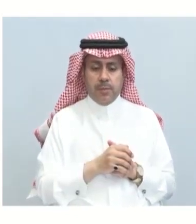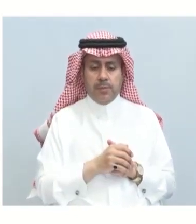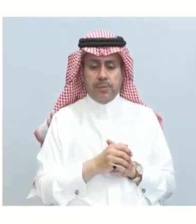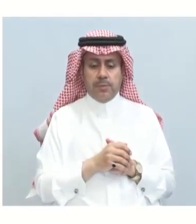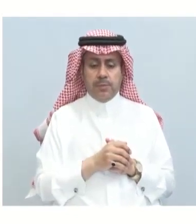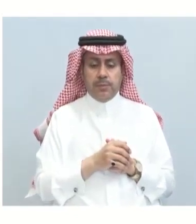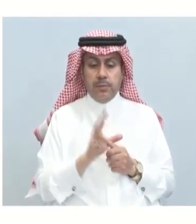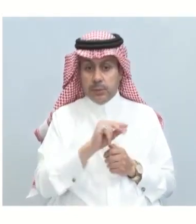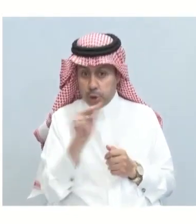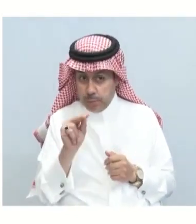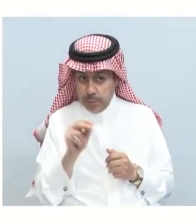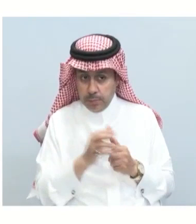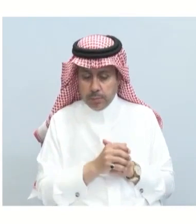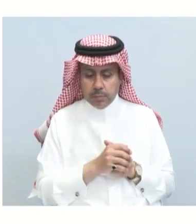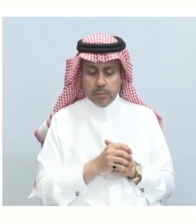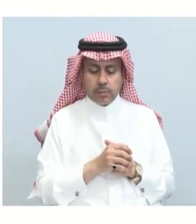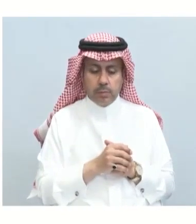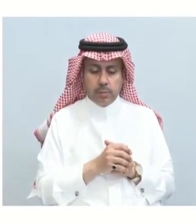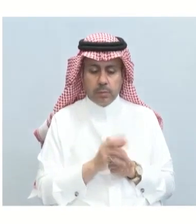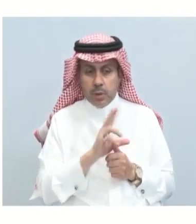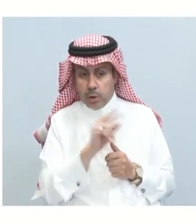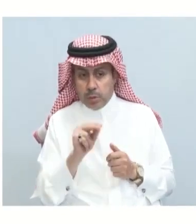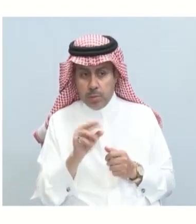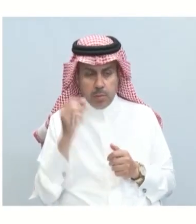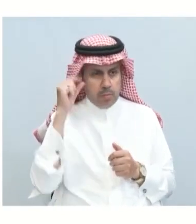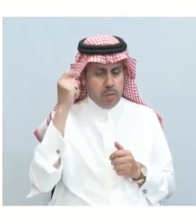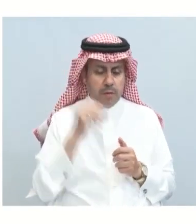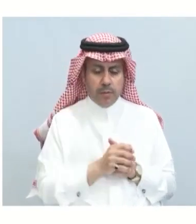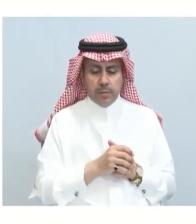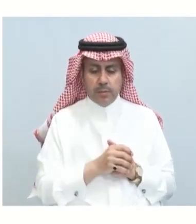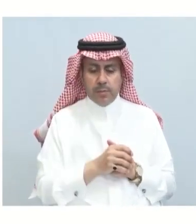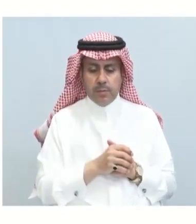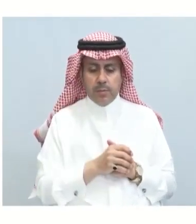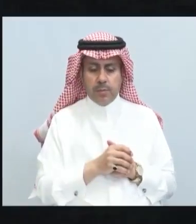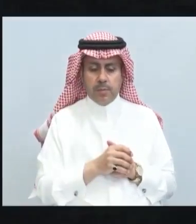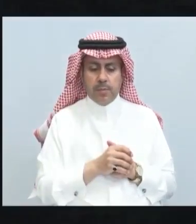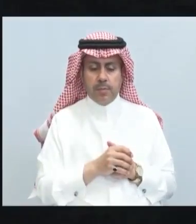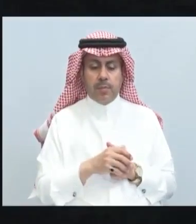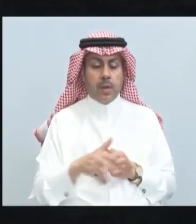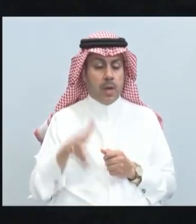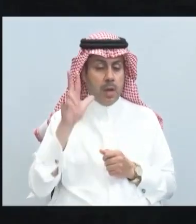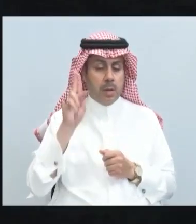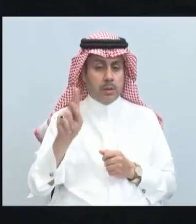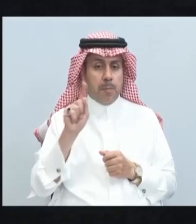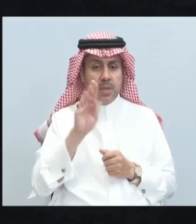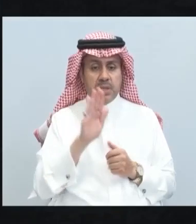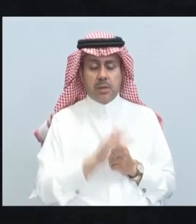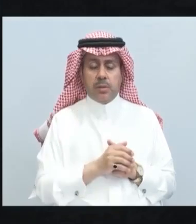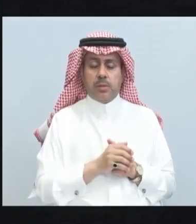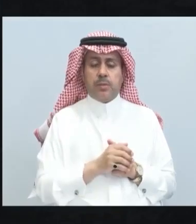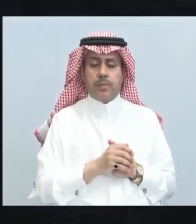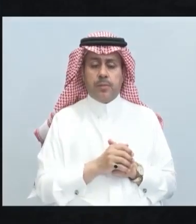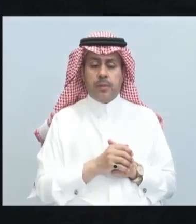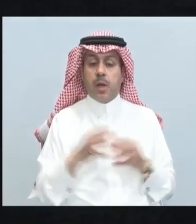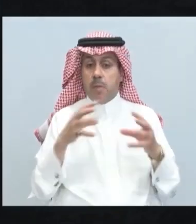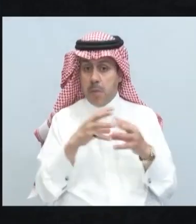شابه التشابه بمعنى الالتباس والتشابك وغير ذلك فهنا كلمه ملتبس وهنا كلمه كذلك ملتبس